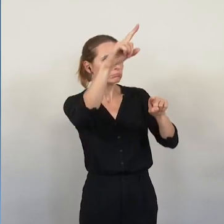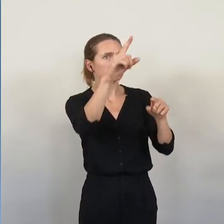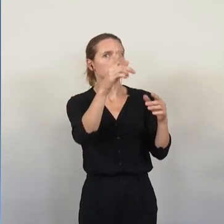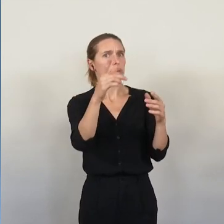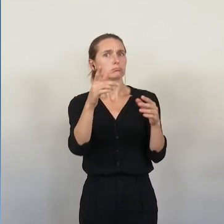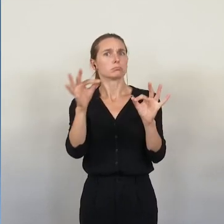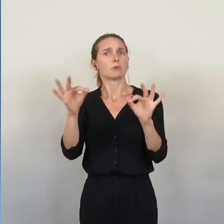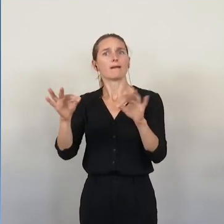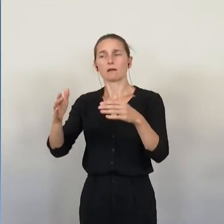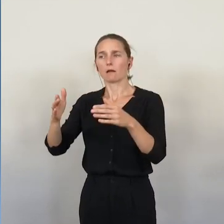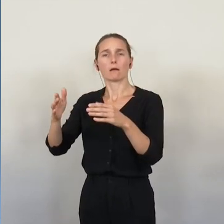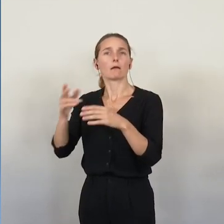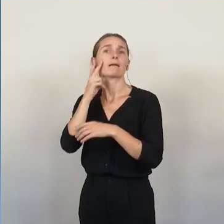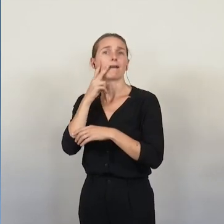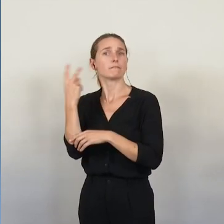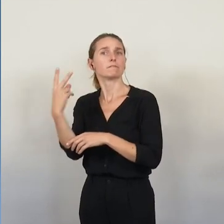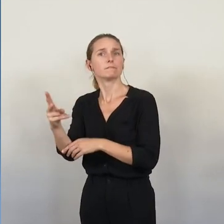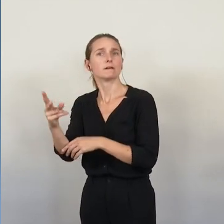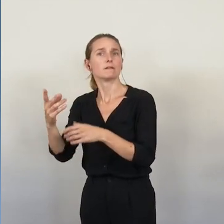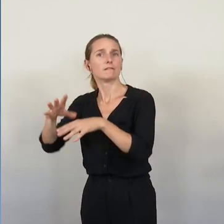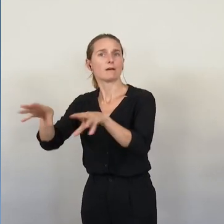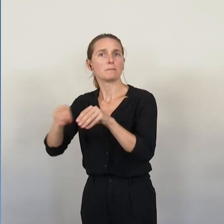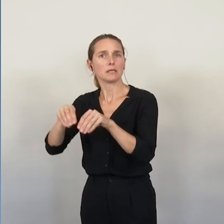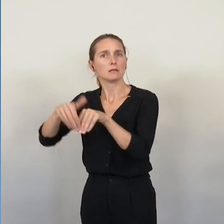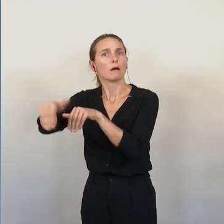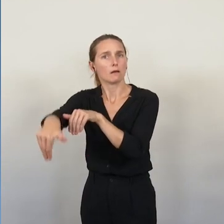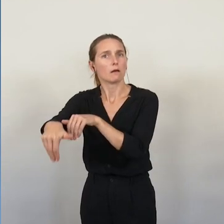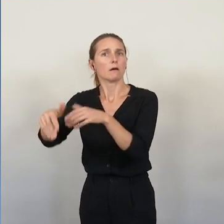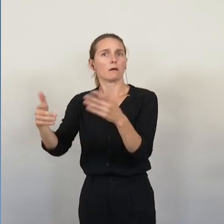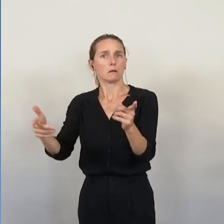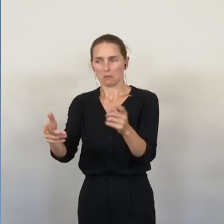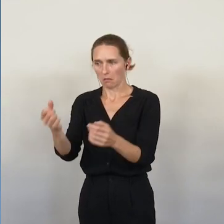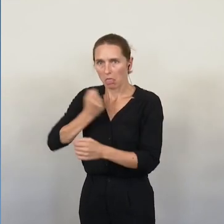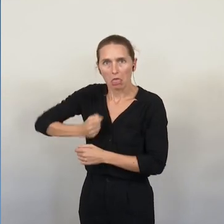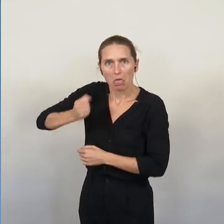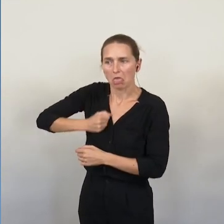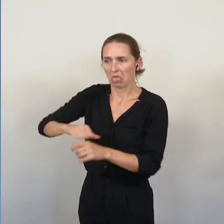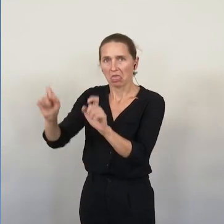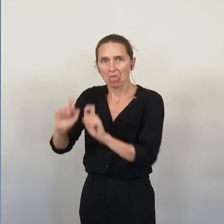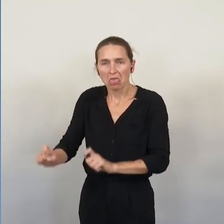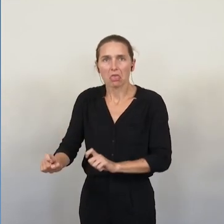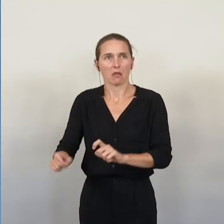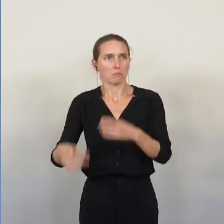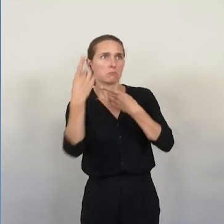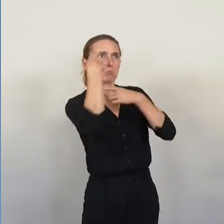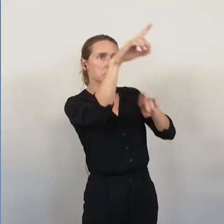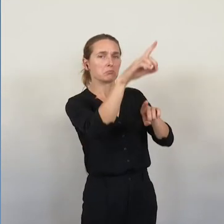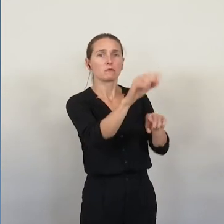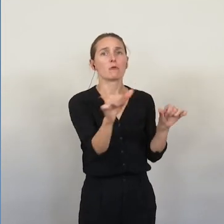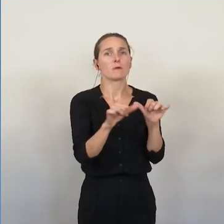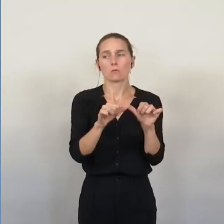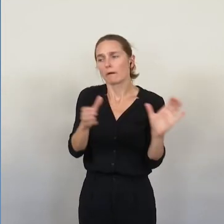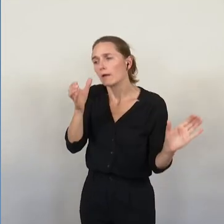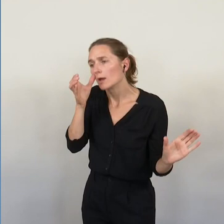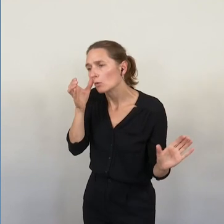le Cabo de sa famille et au lieu de rechercher un compromis vous désignez un cabinet d'avocat moi sans connaître le détail du